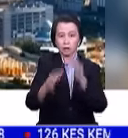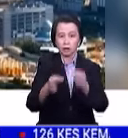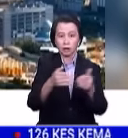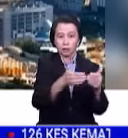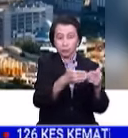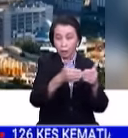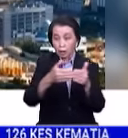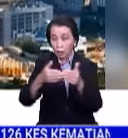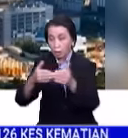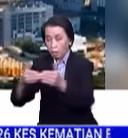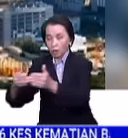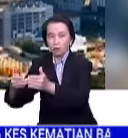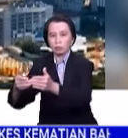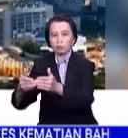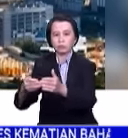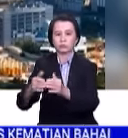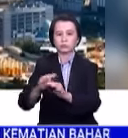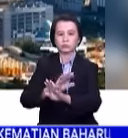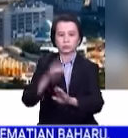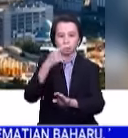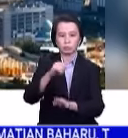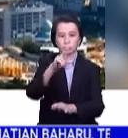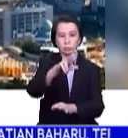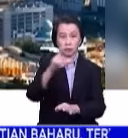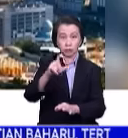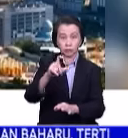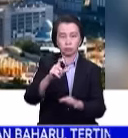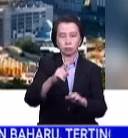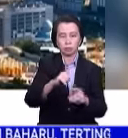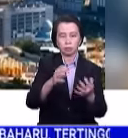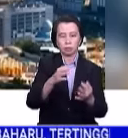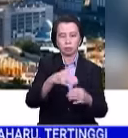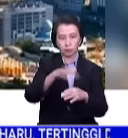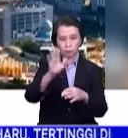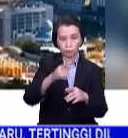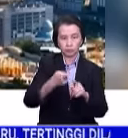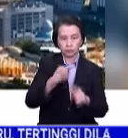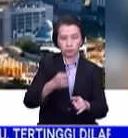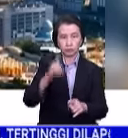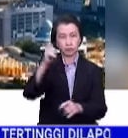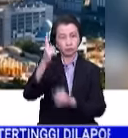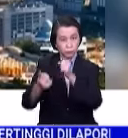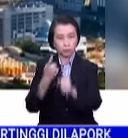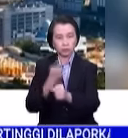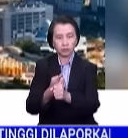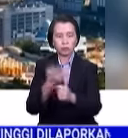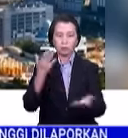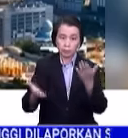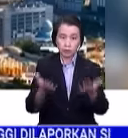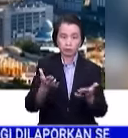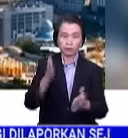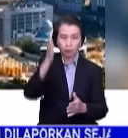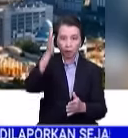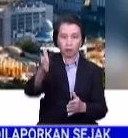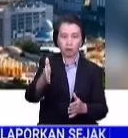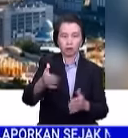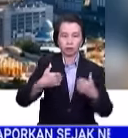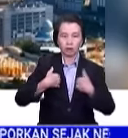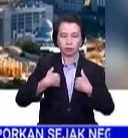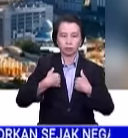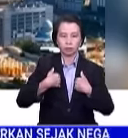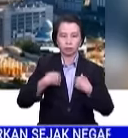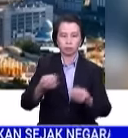berlarutan, ya, bukan hanya pada 3 bulan, 6 bulan, malah lebih daripada setahun tahun, maka mungkin ini akan